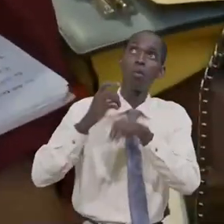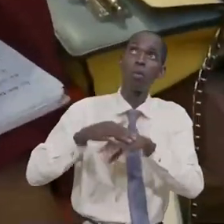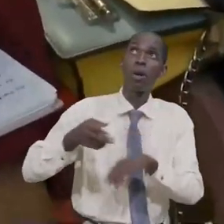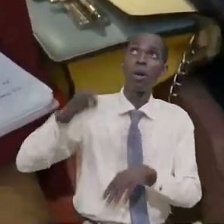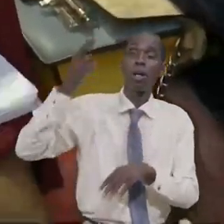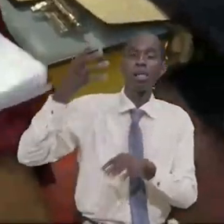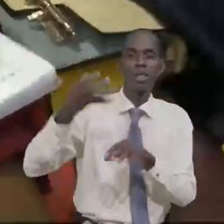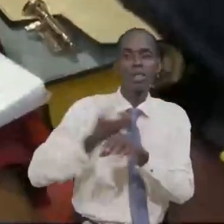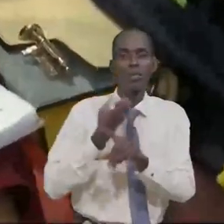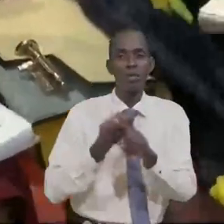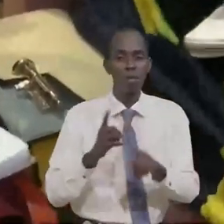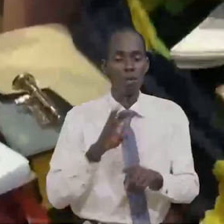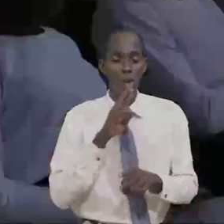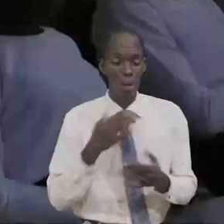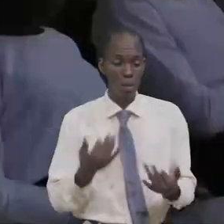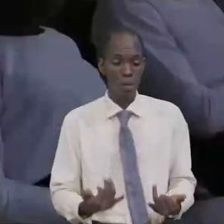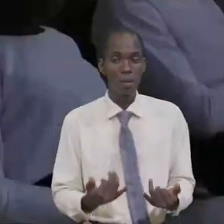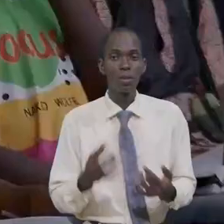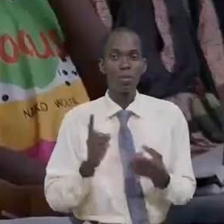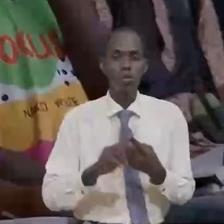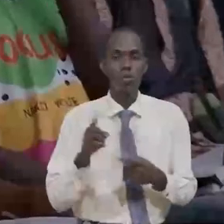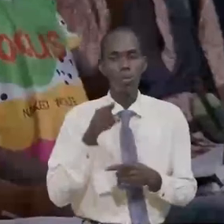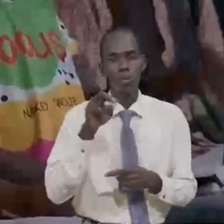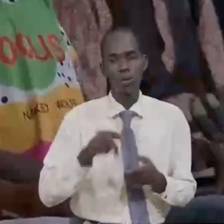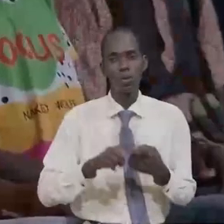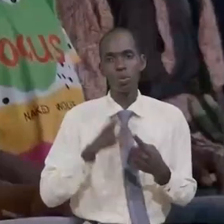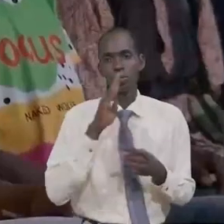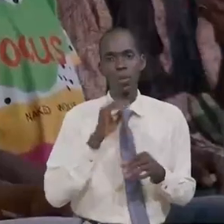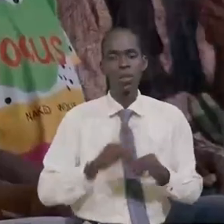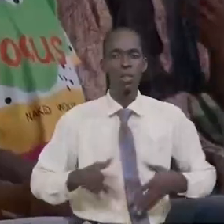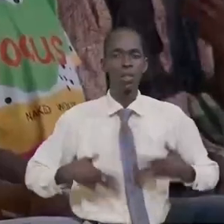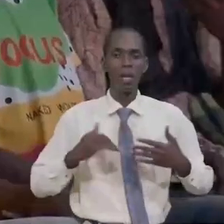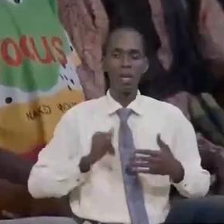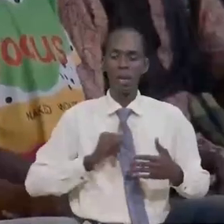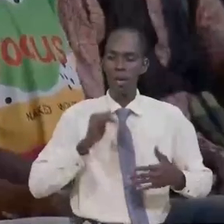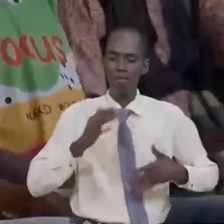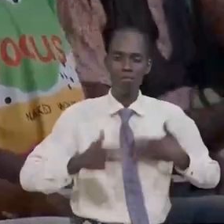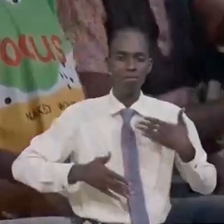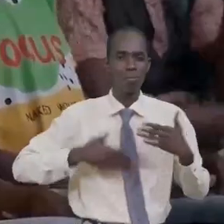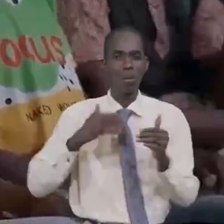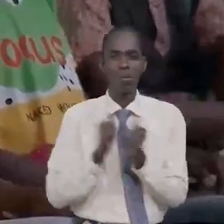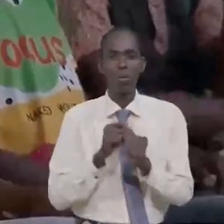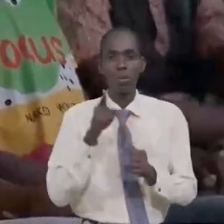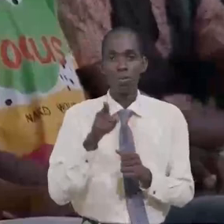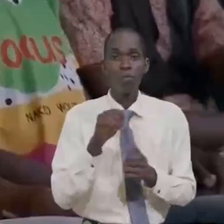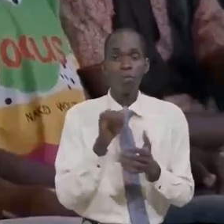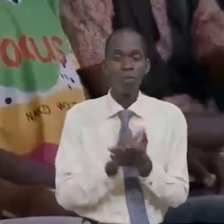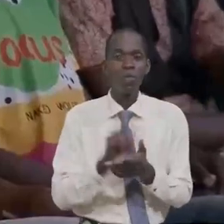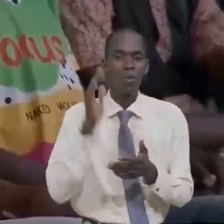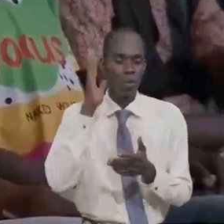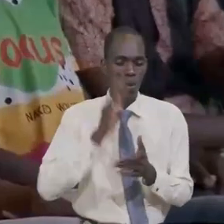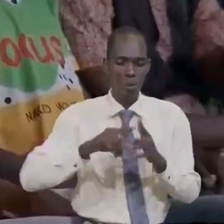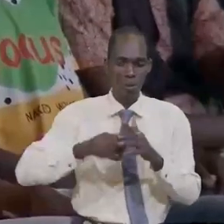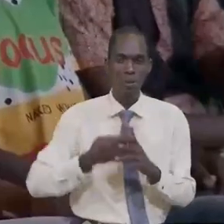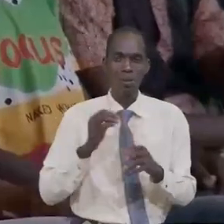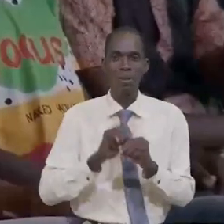là à là où tu dois être je me réjouis avec toi ça va commencer dans ta vie ce soir